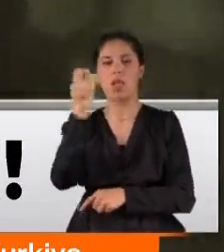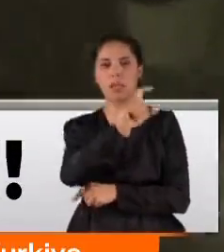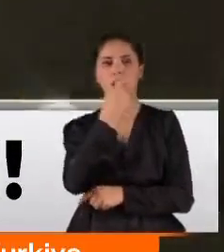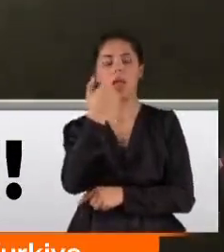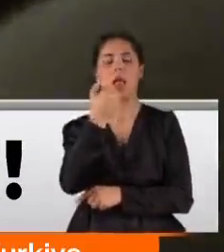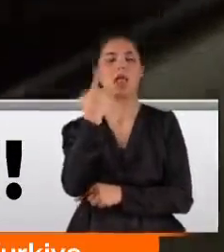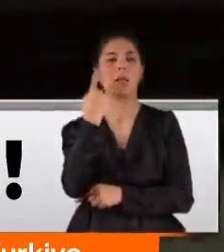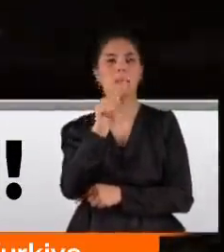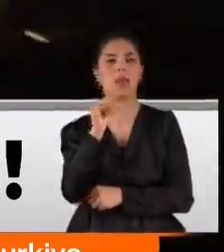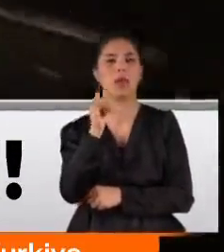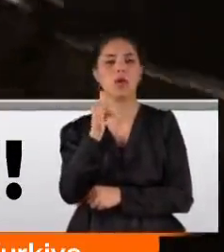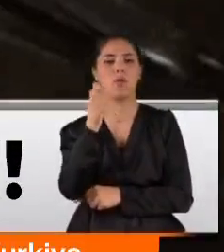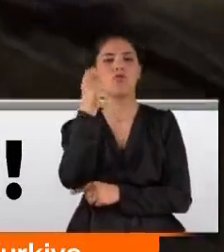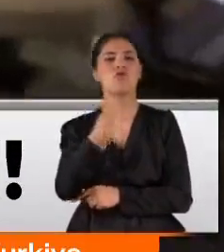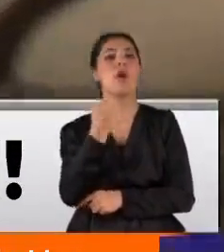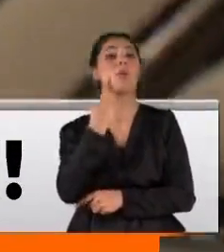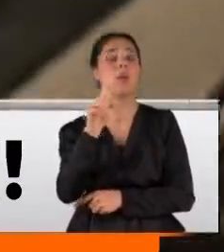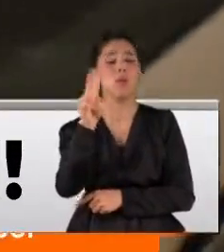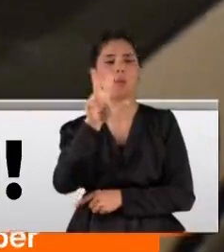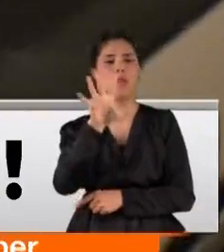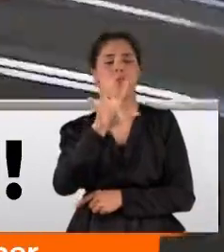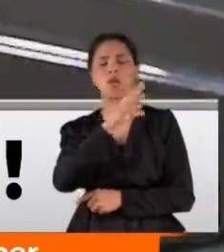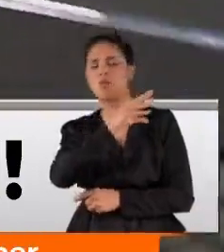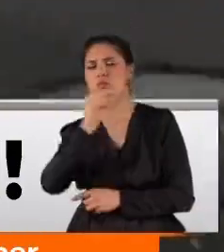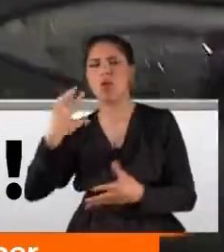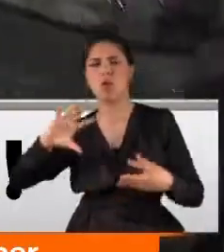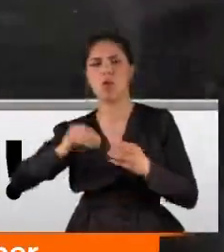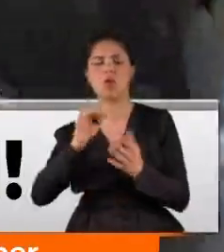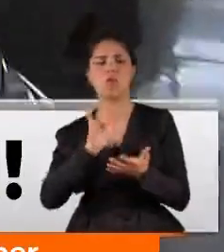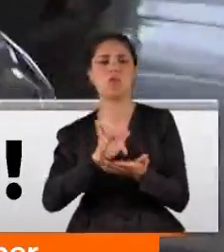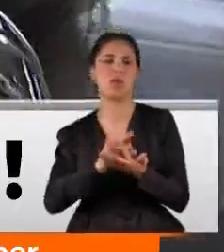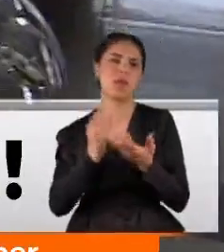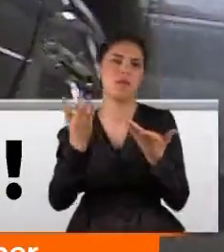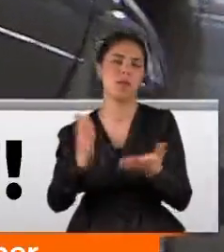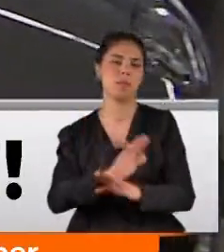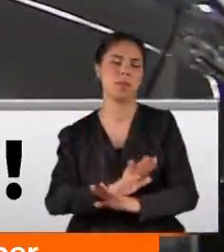kısıtlamasını ihlal eden firmalara 35 milyon lira ceza kesildi.